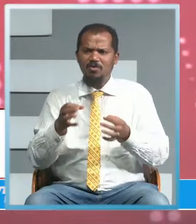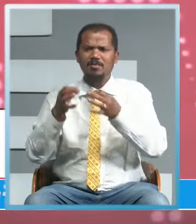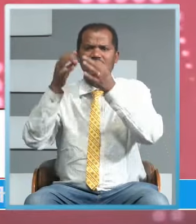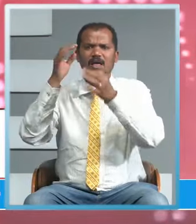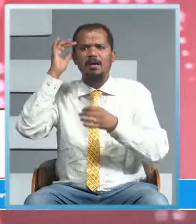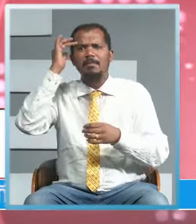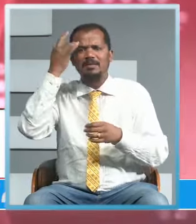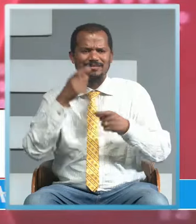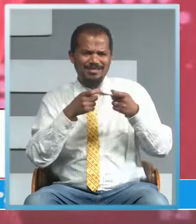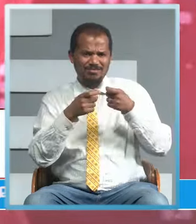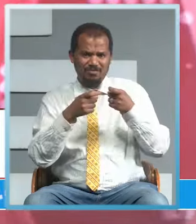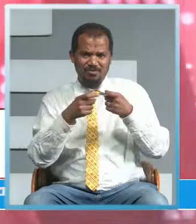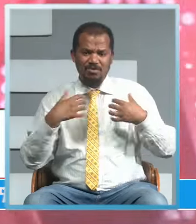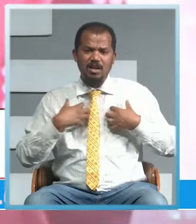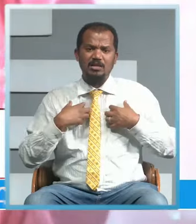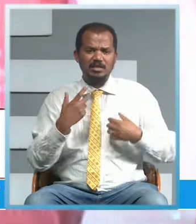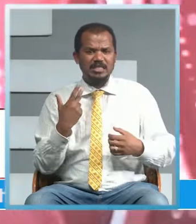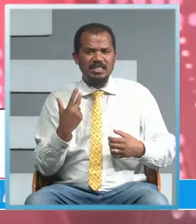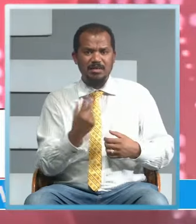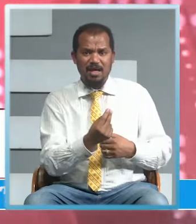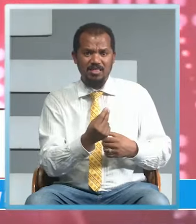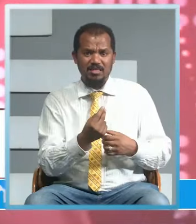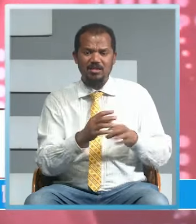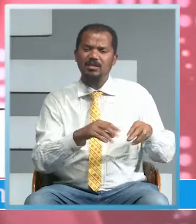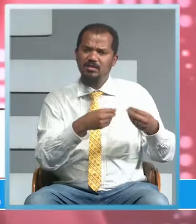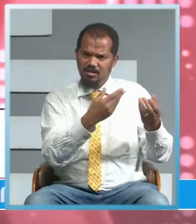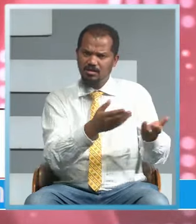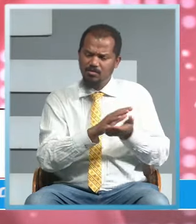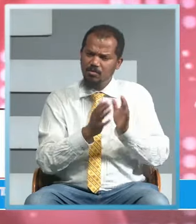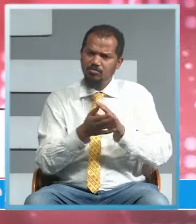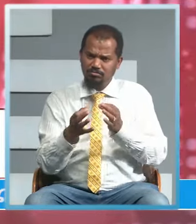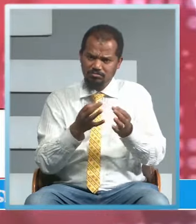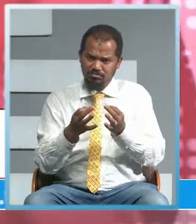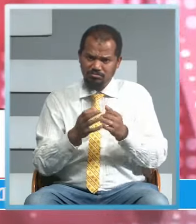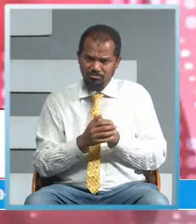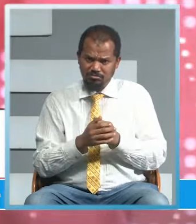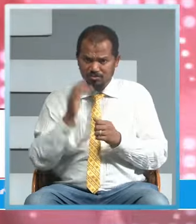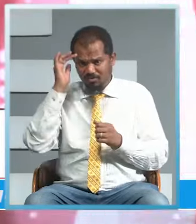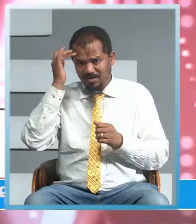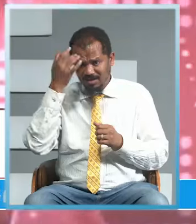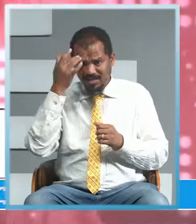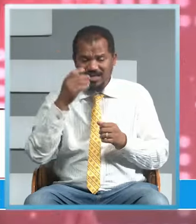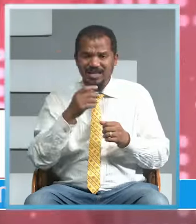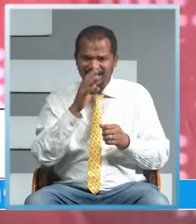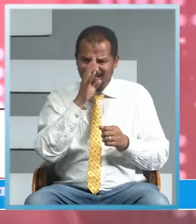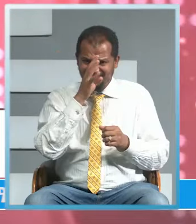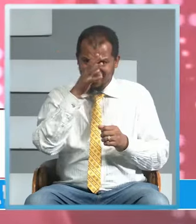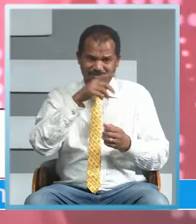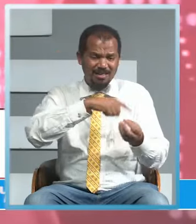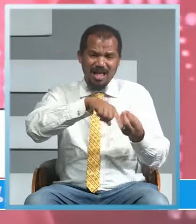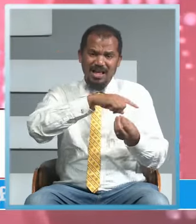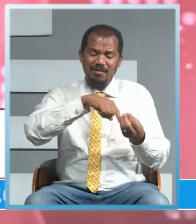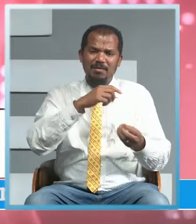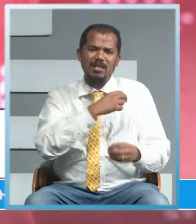የሚተላለፍ በሽታ ለመቆጣጠር ለእንስሳቱ ክትባት እየተሰጠ መሆኑ ተገለጸ። በሽታው ከተከሰተበት